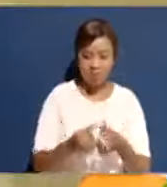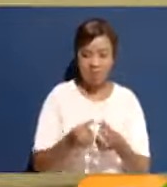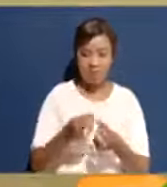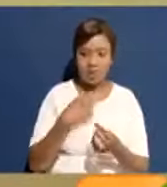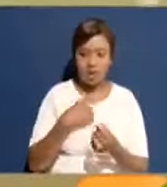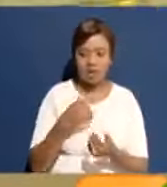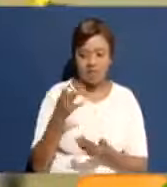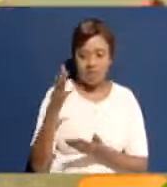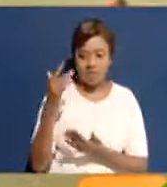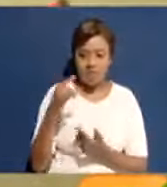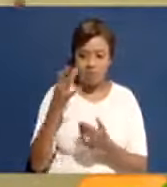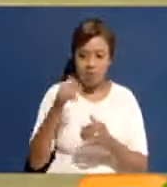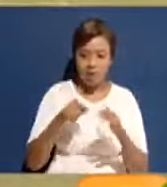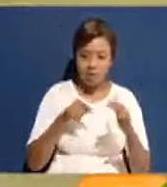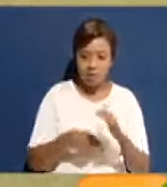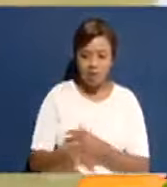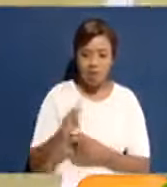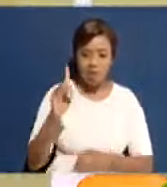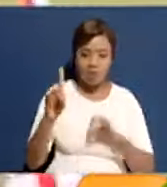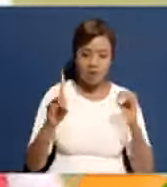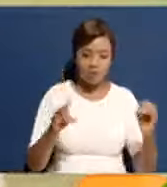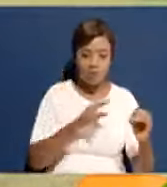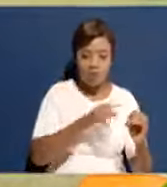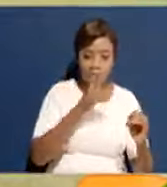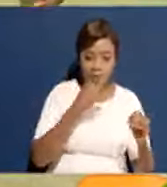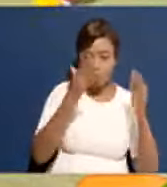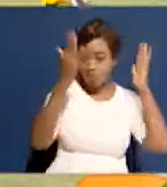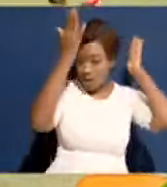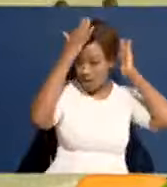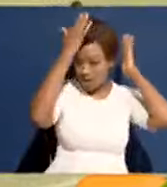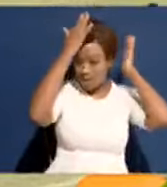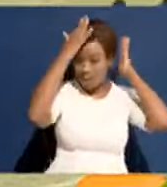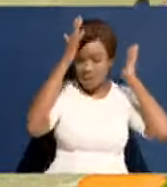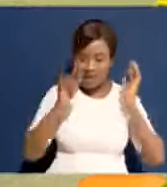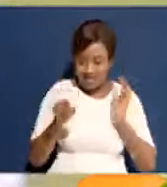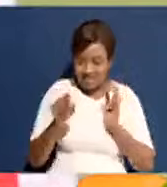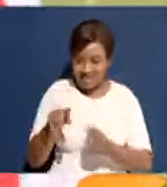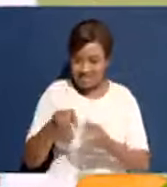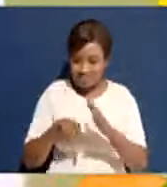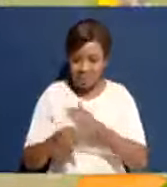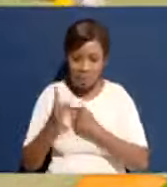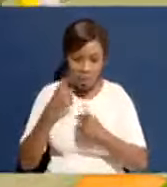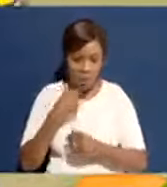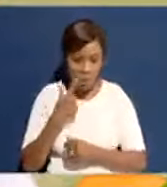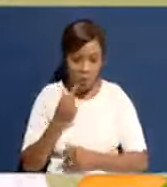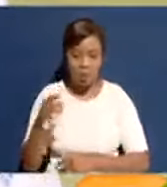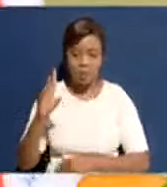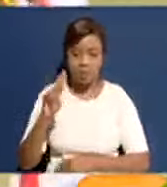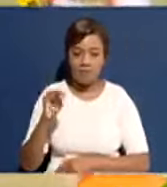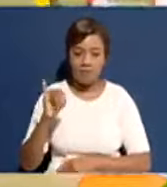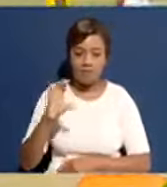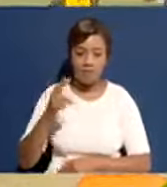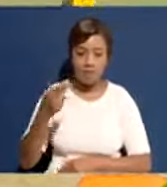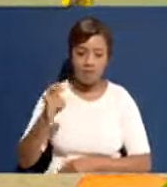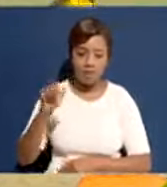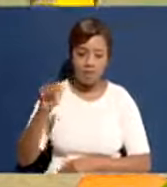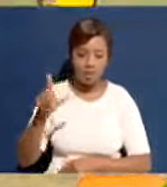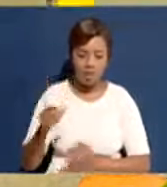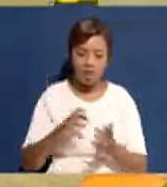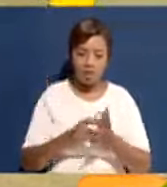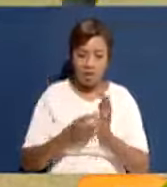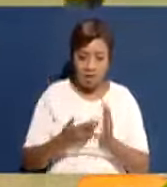kuilaza Kakamega Homeboyz kwa bao moja kwa bila. Na bao la pekee la Tusker lilitiwa kimyani na mchezaji Michael Oduor. Tusker kwa sasa